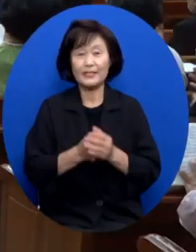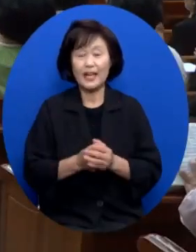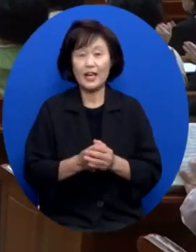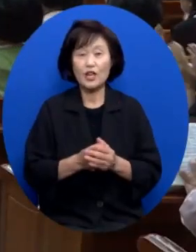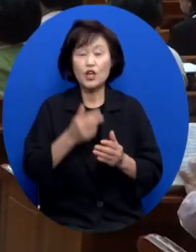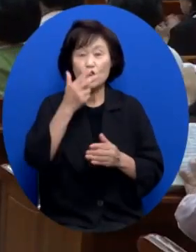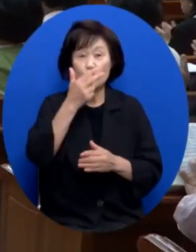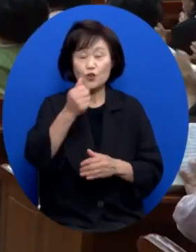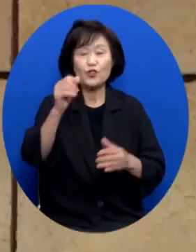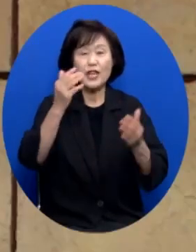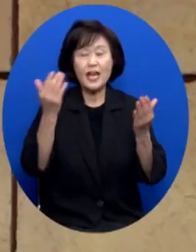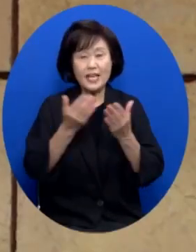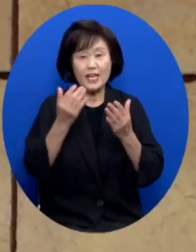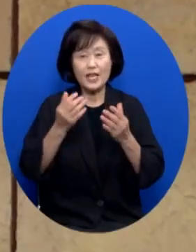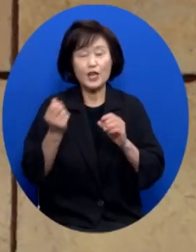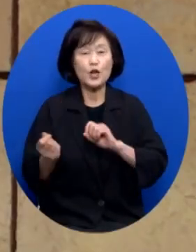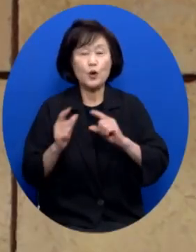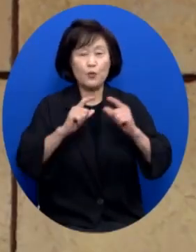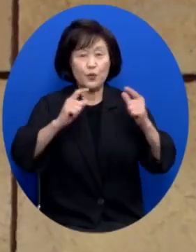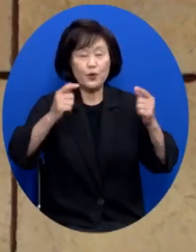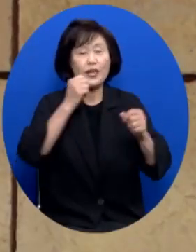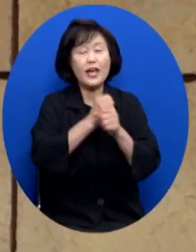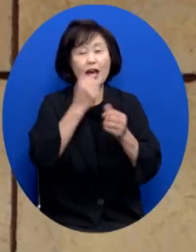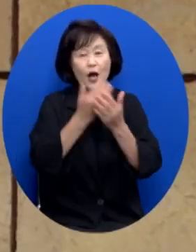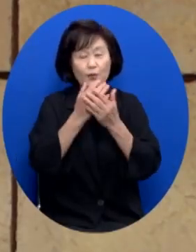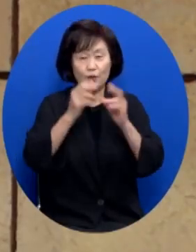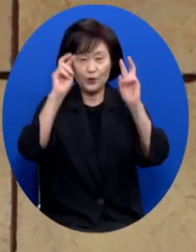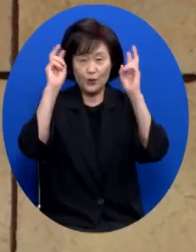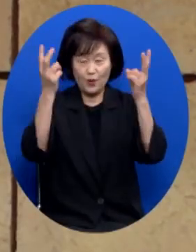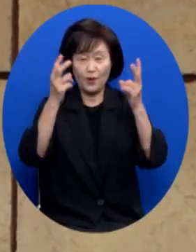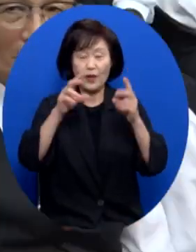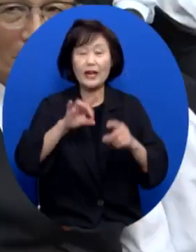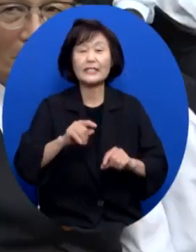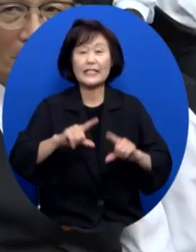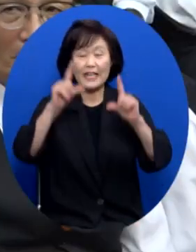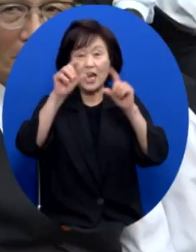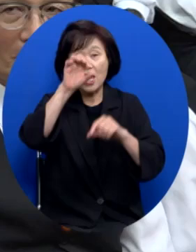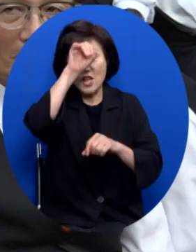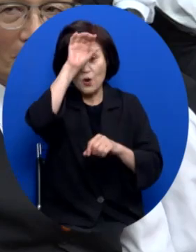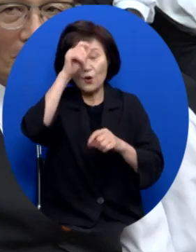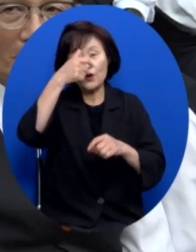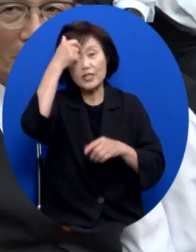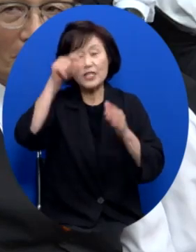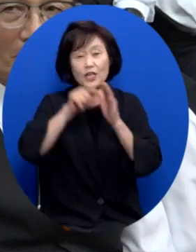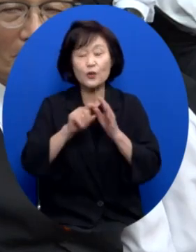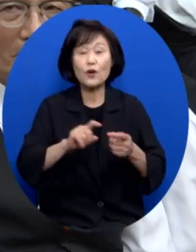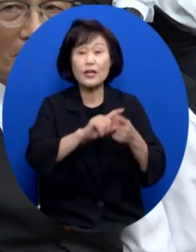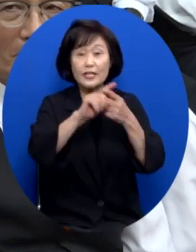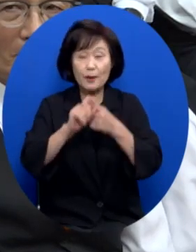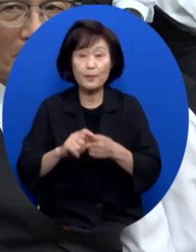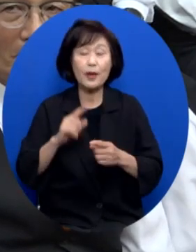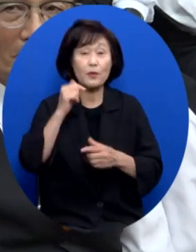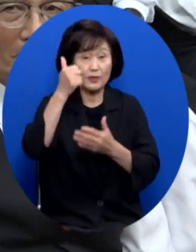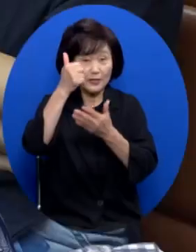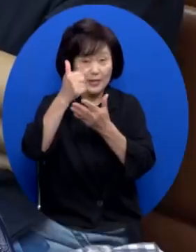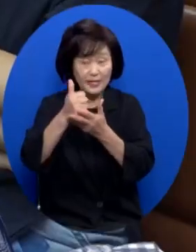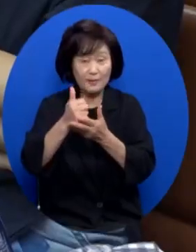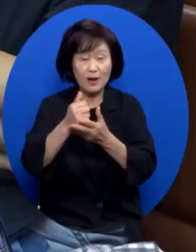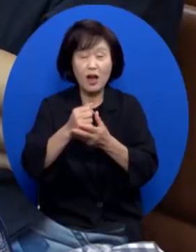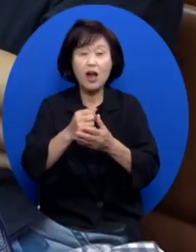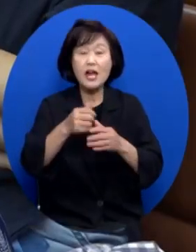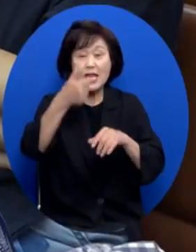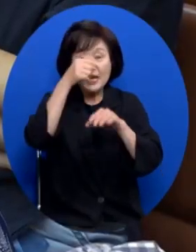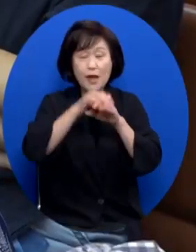주의 이를 부흥케 하옵소서란 주제로 열린 성회 첫날, 영월군 기독교연합회 회장 안봉엽 목사는 성회